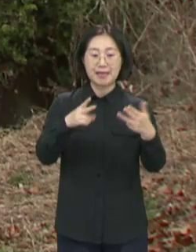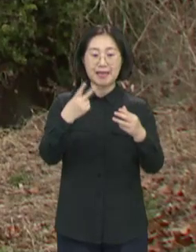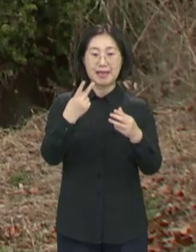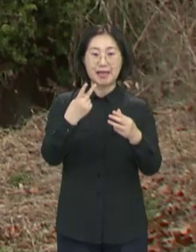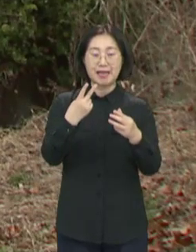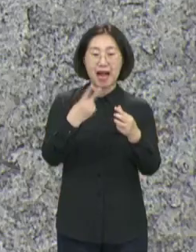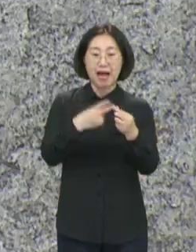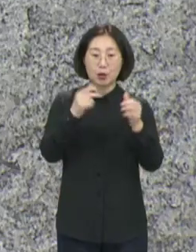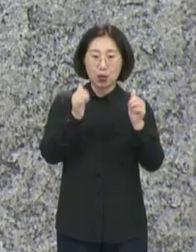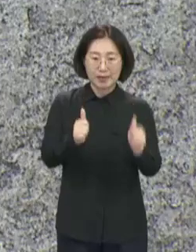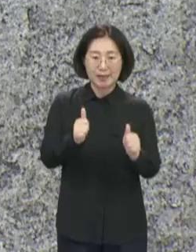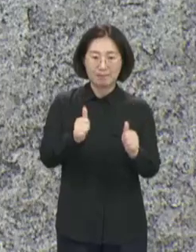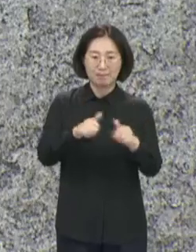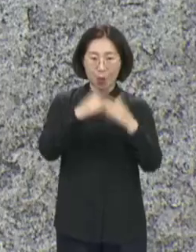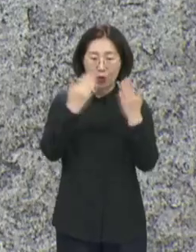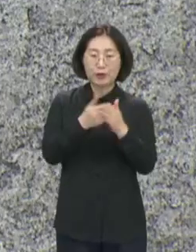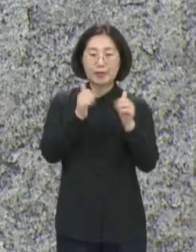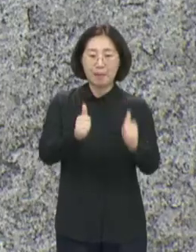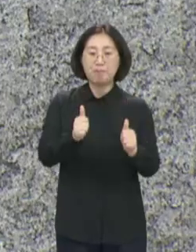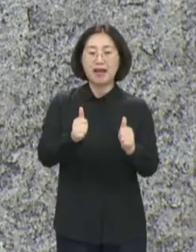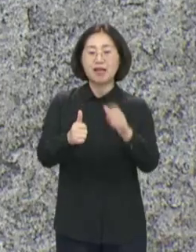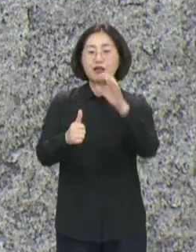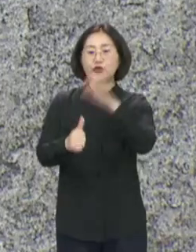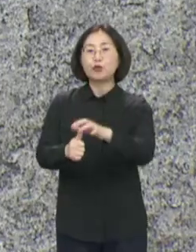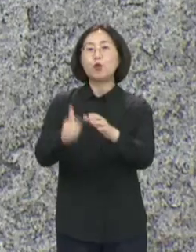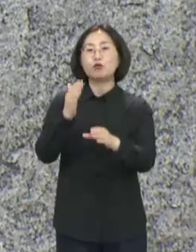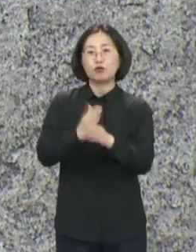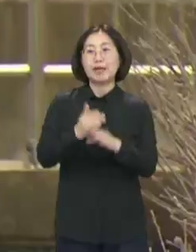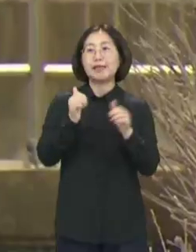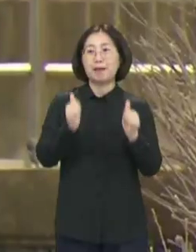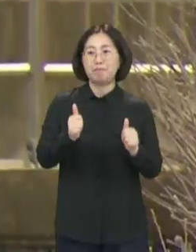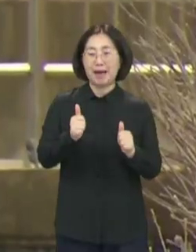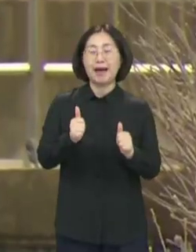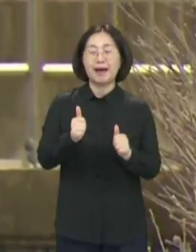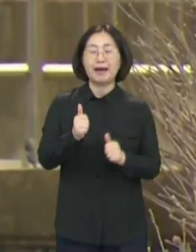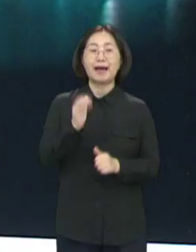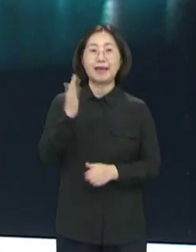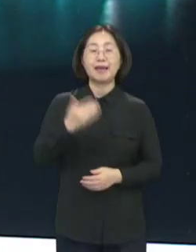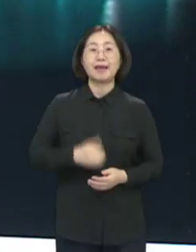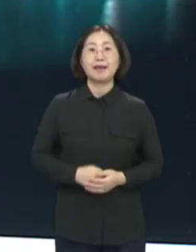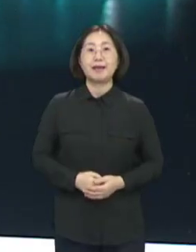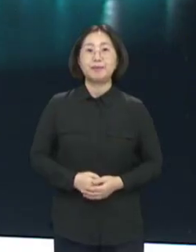6차 공판 등을 모두 구속 상태에서 받게 됐습니다.